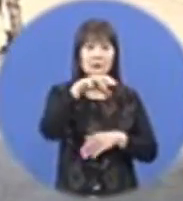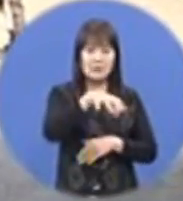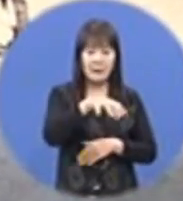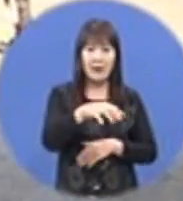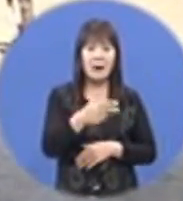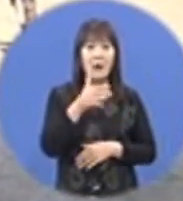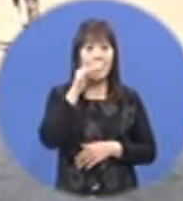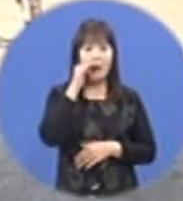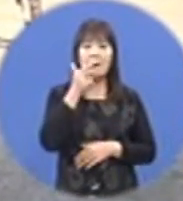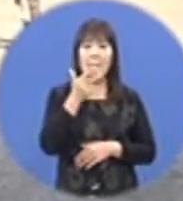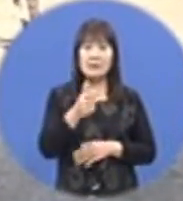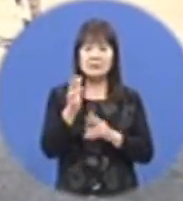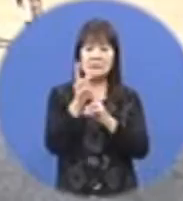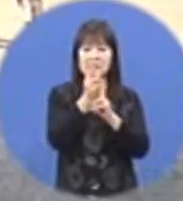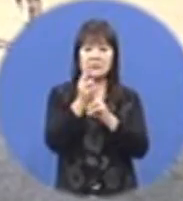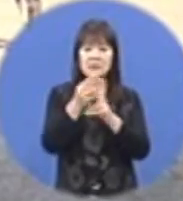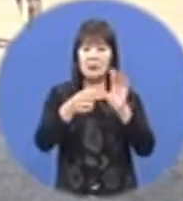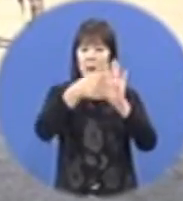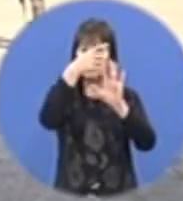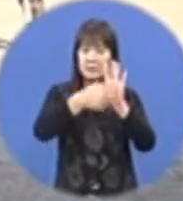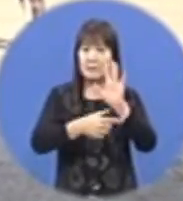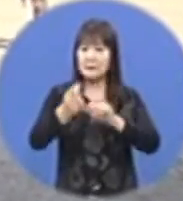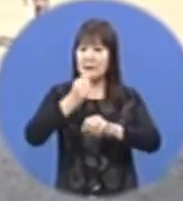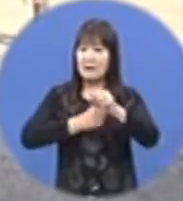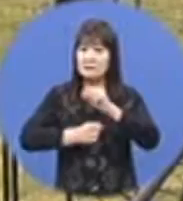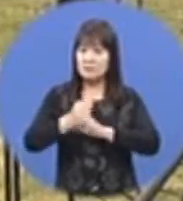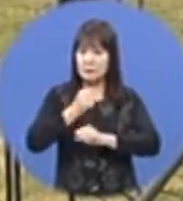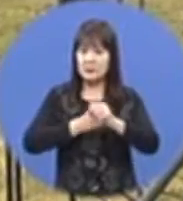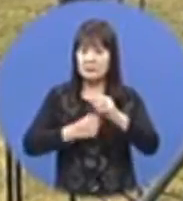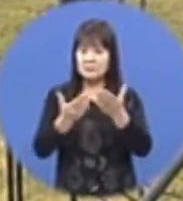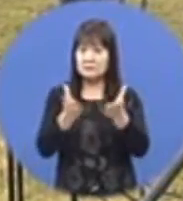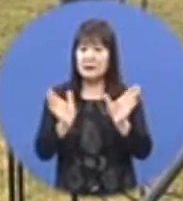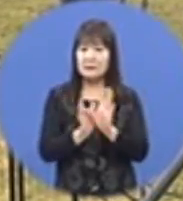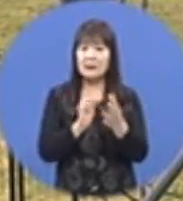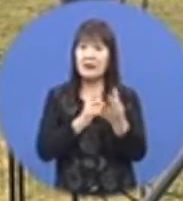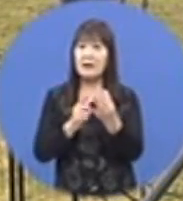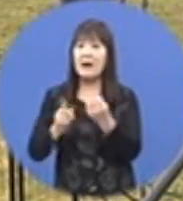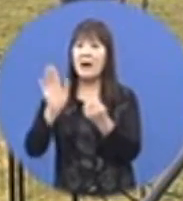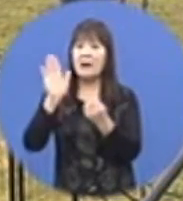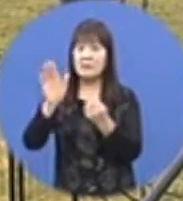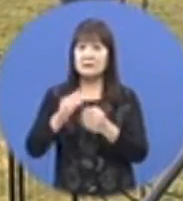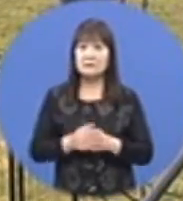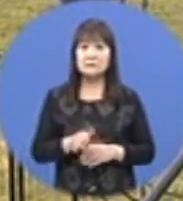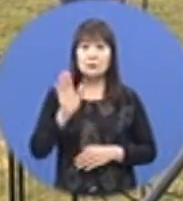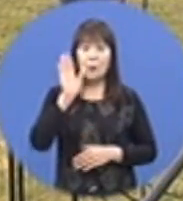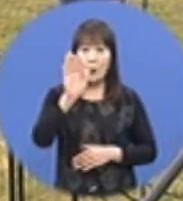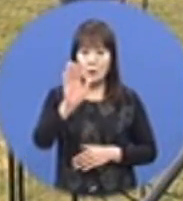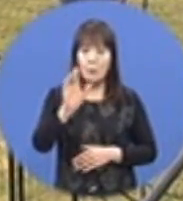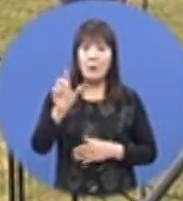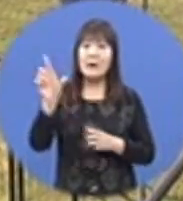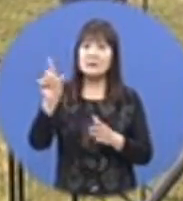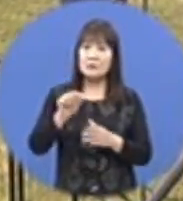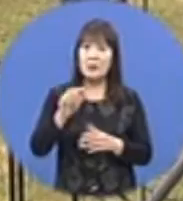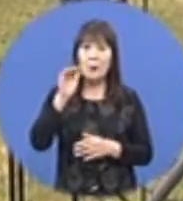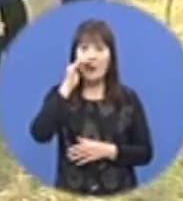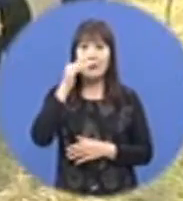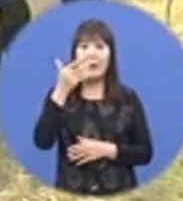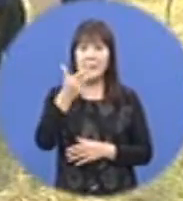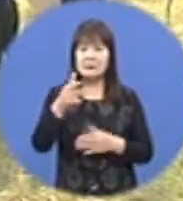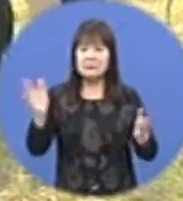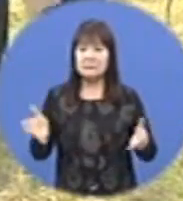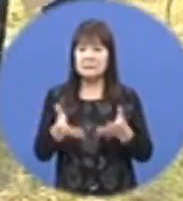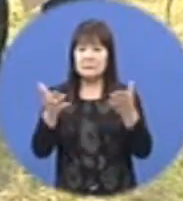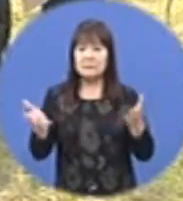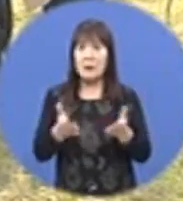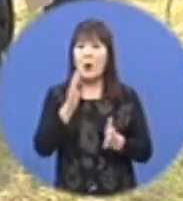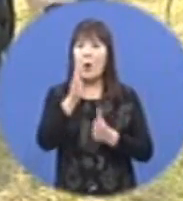内には忍者をテーマに活動している団体が複数あります。今後も忍者を活用して和歌山市を盛り上げ、おもてなし